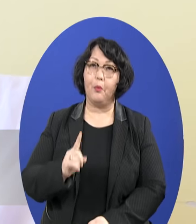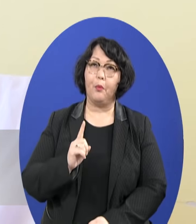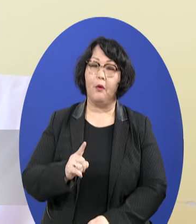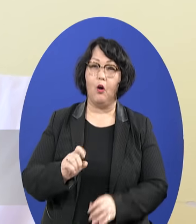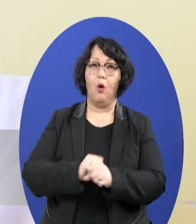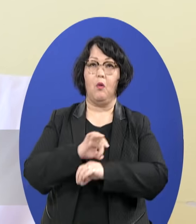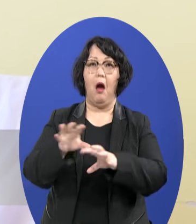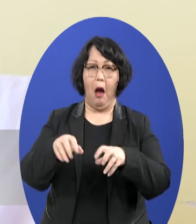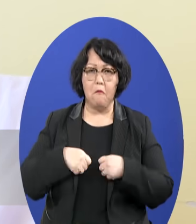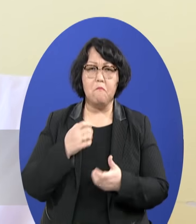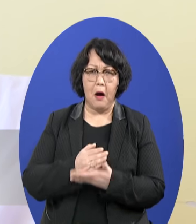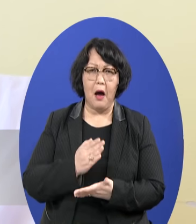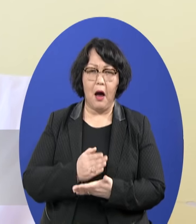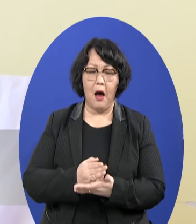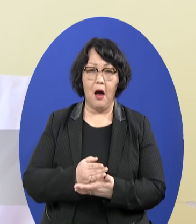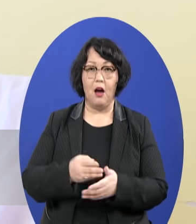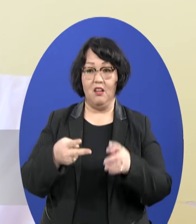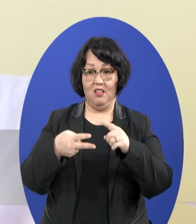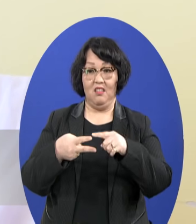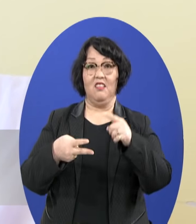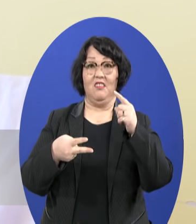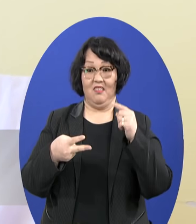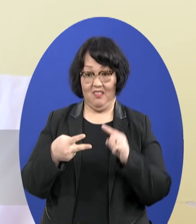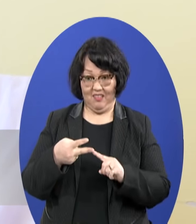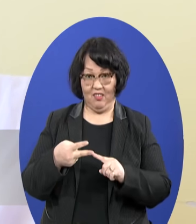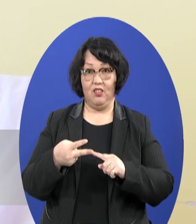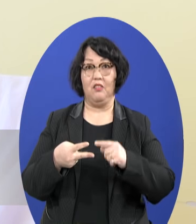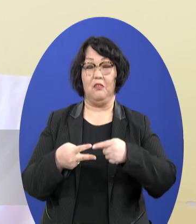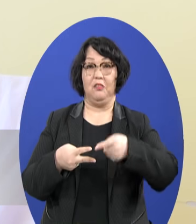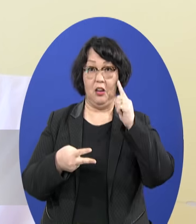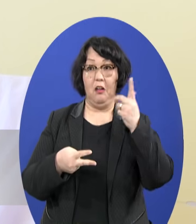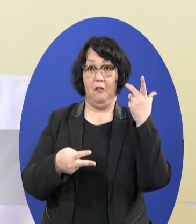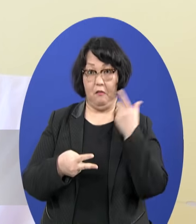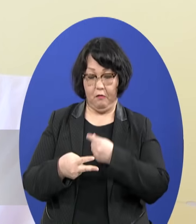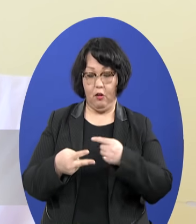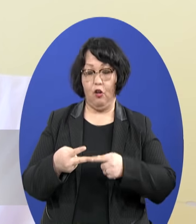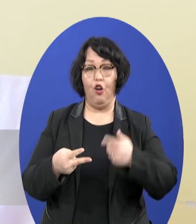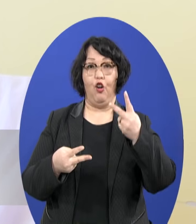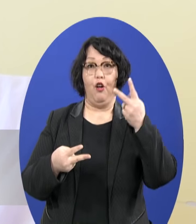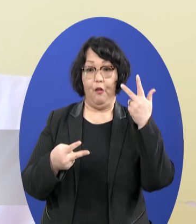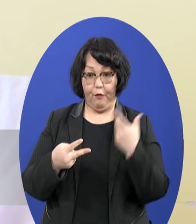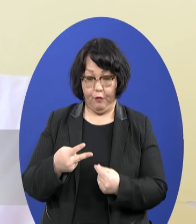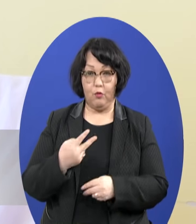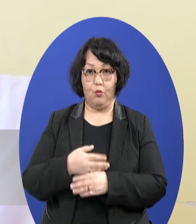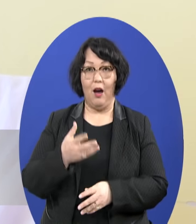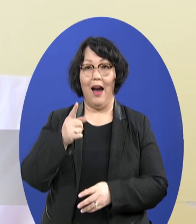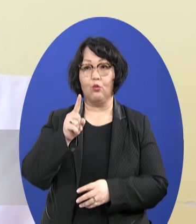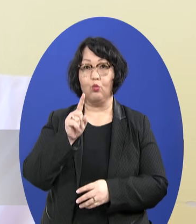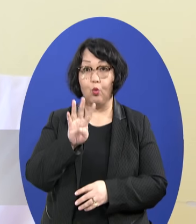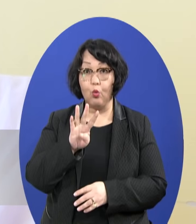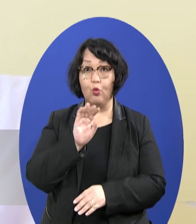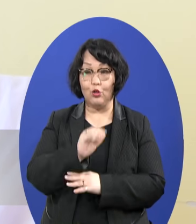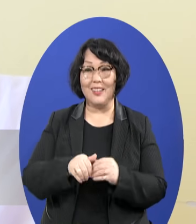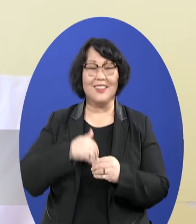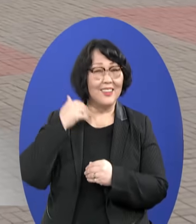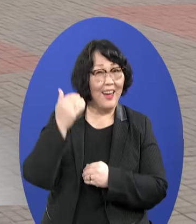дараа 14 хоногийн дараа эсрэг бие үүсчихлээ. Хэрвээ тухайн хүнд эсрэг биеийн тогтоц сайн үүссэн байх юм бол ковидтэй халдвараас